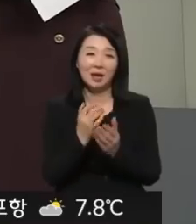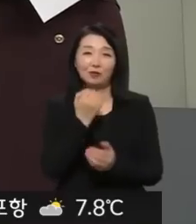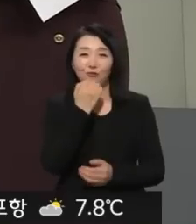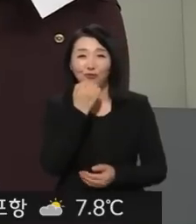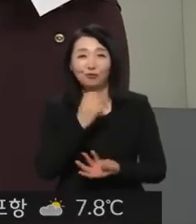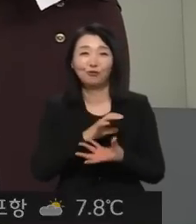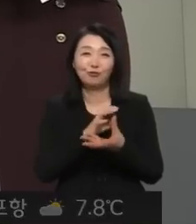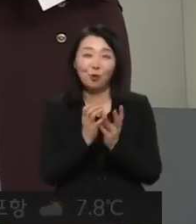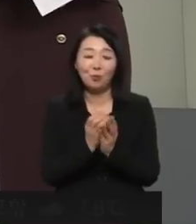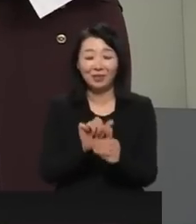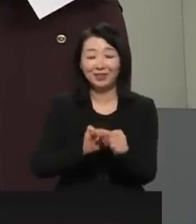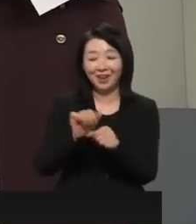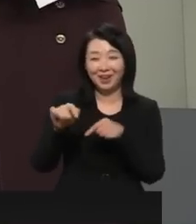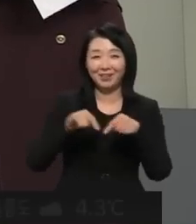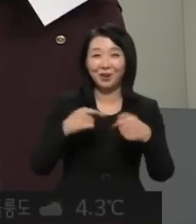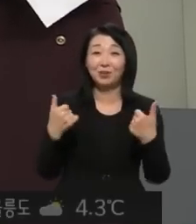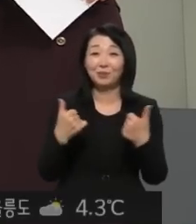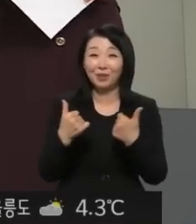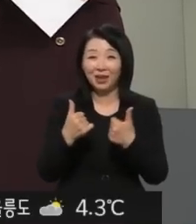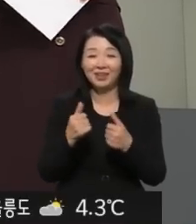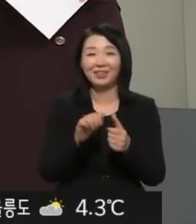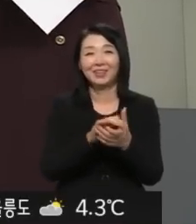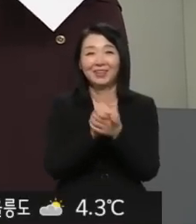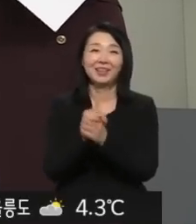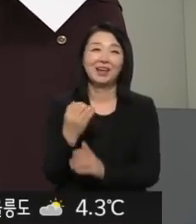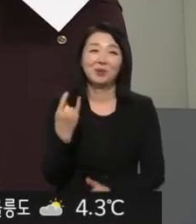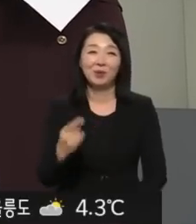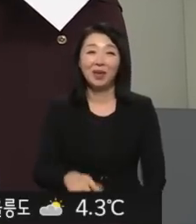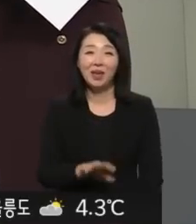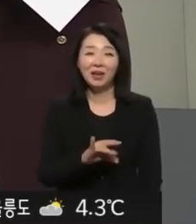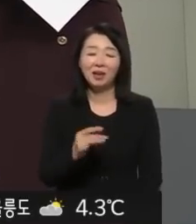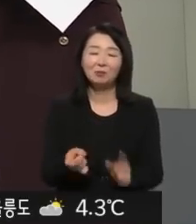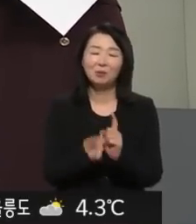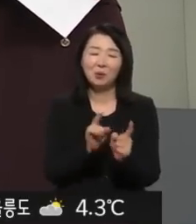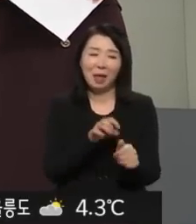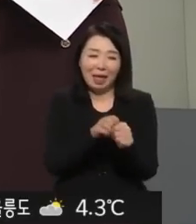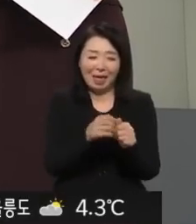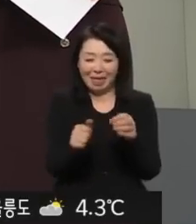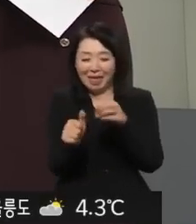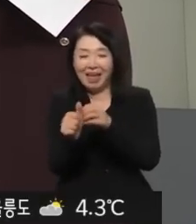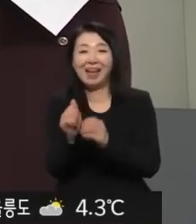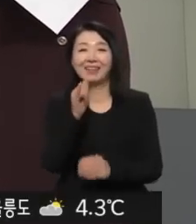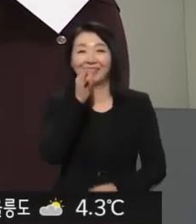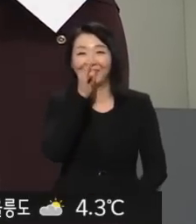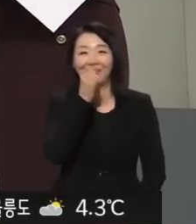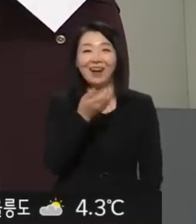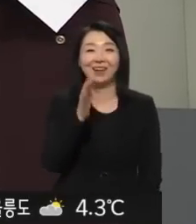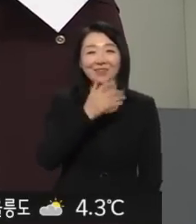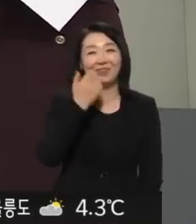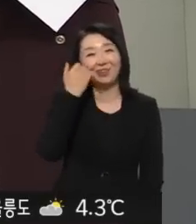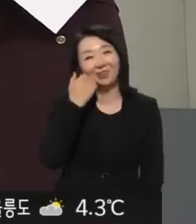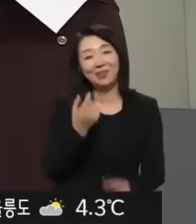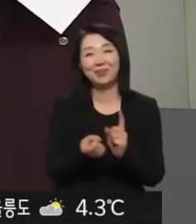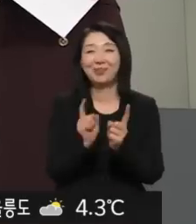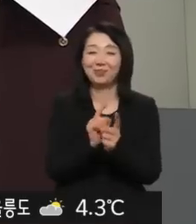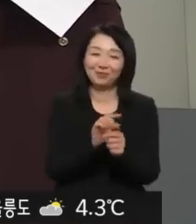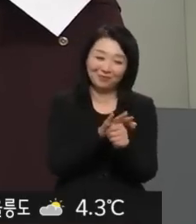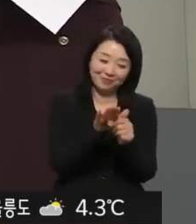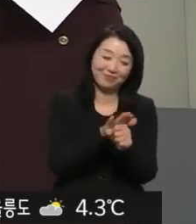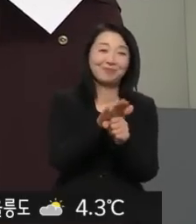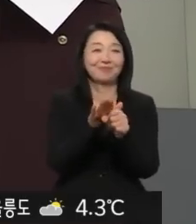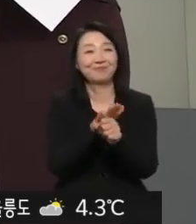웃음이 꽃피는 5시 정치부 회의 다정회입니다. 가끔 서로 좀 물어뜯기는 하지만요. 그 누구보다도 서로를